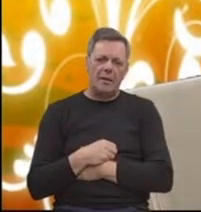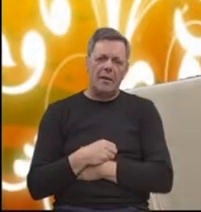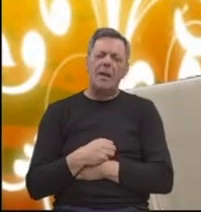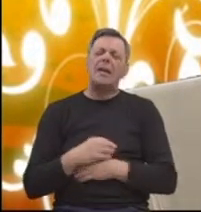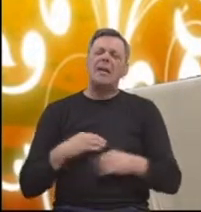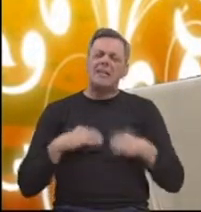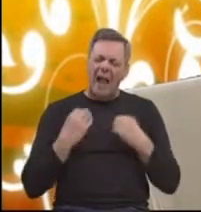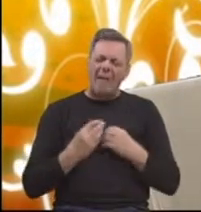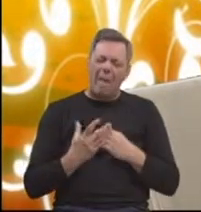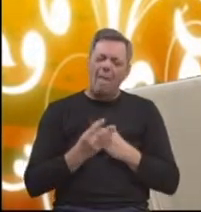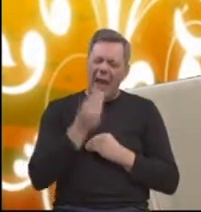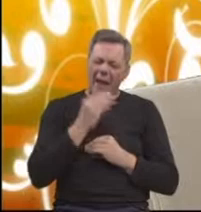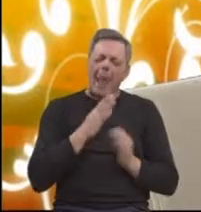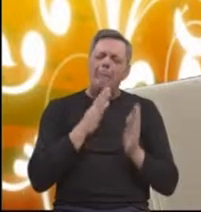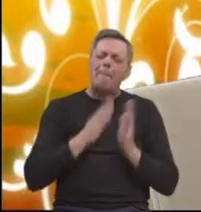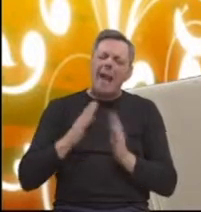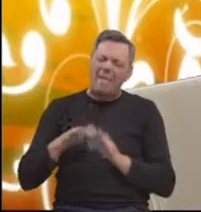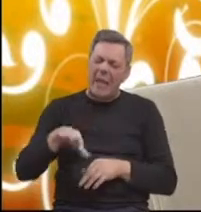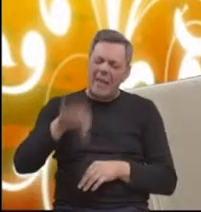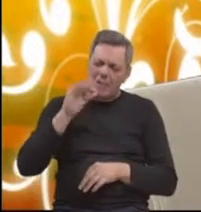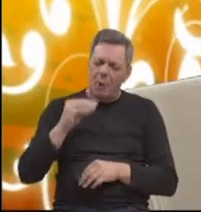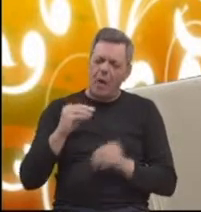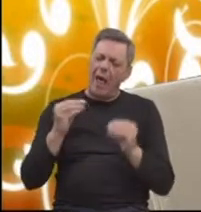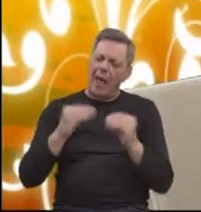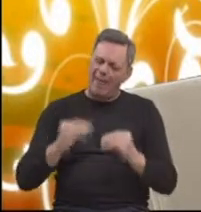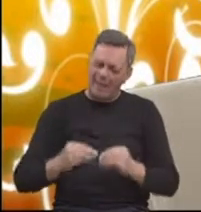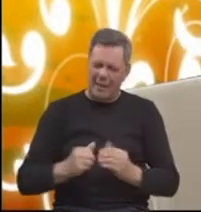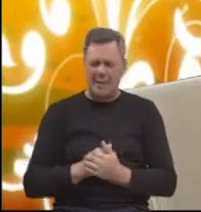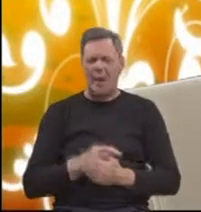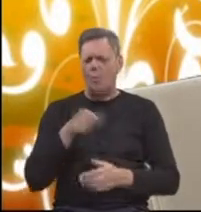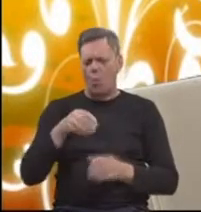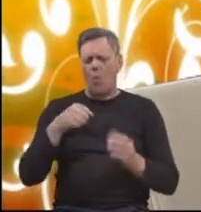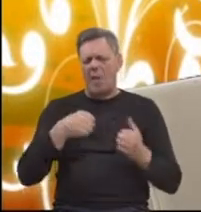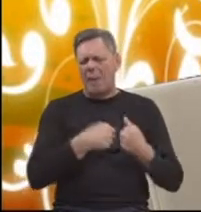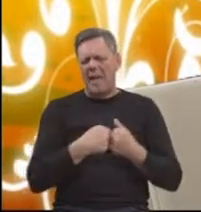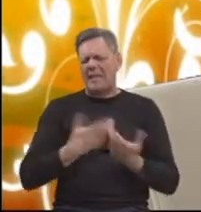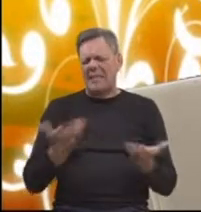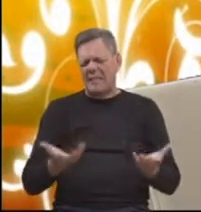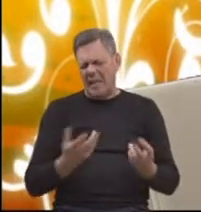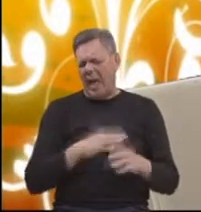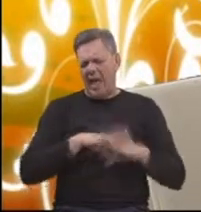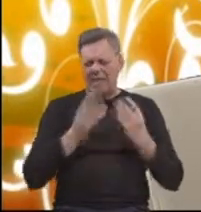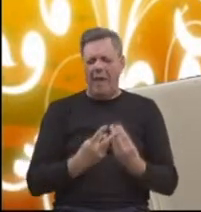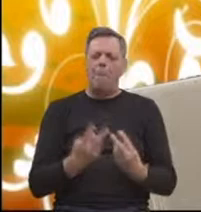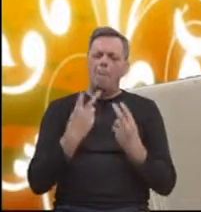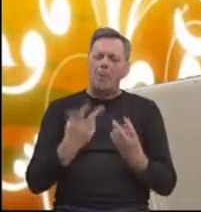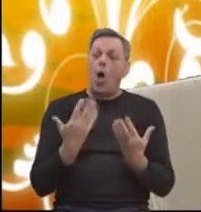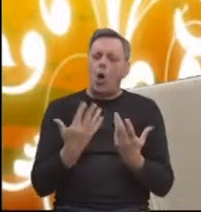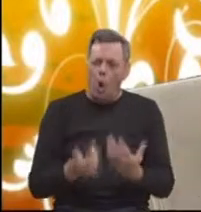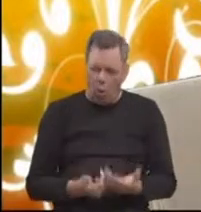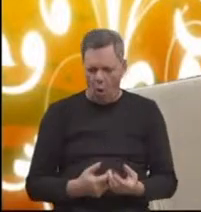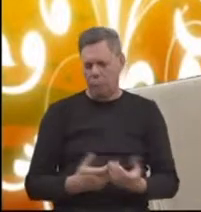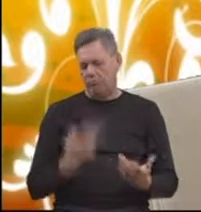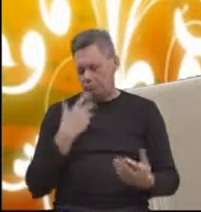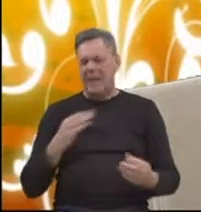zdrave prehrane, pravilan izbor namirnica. Naravno da tu ima mjesta za sve, bitne su količine, bitno je razvijanje